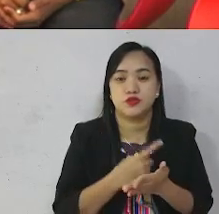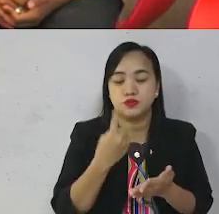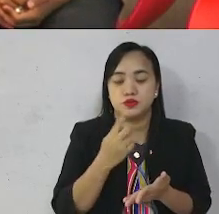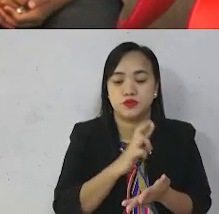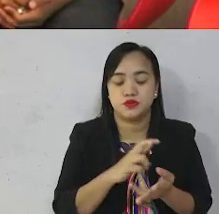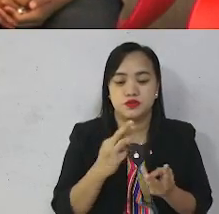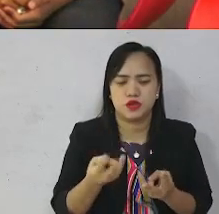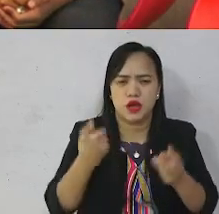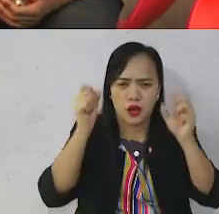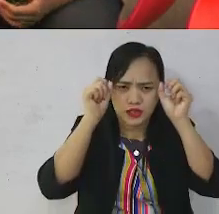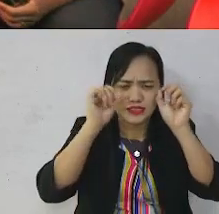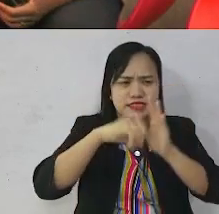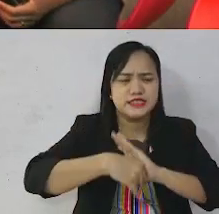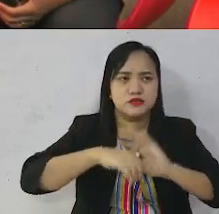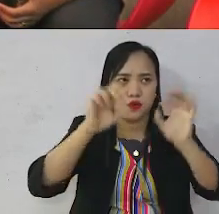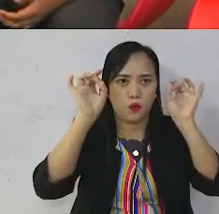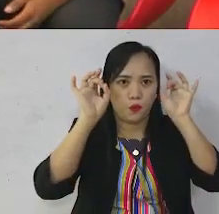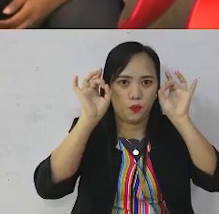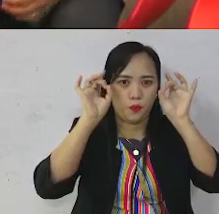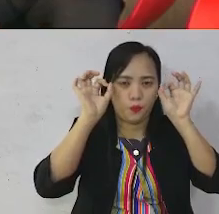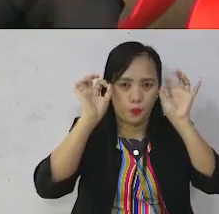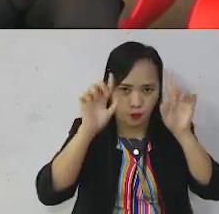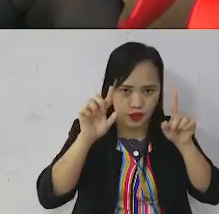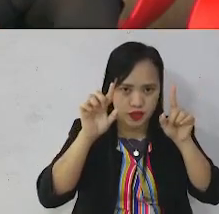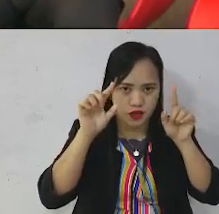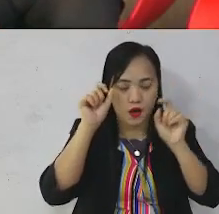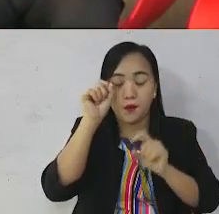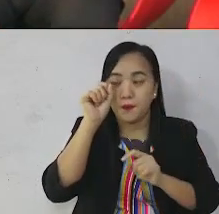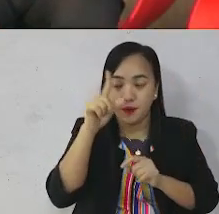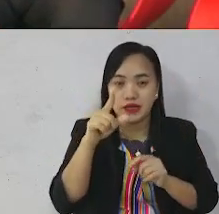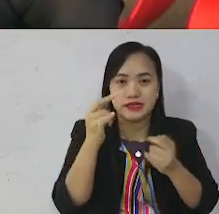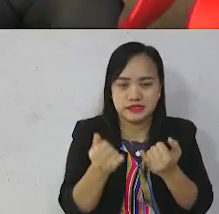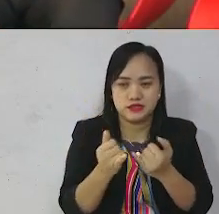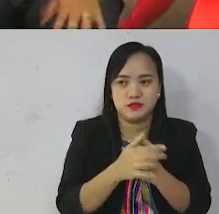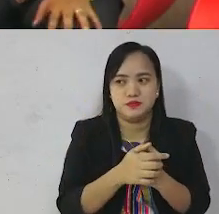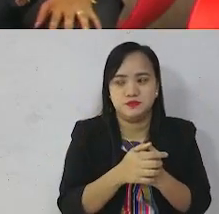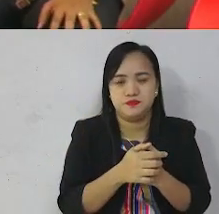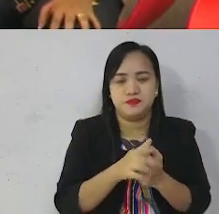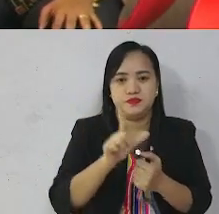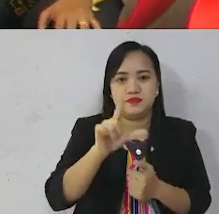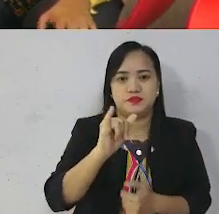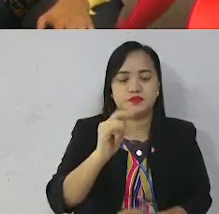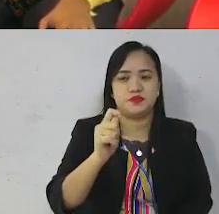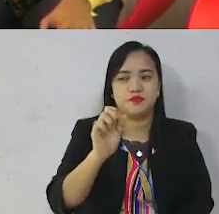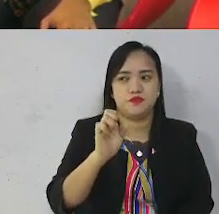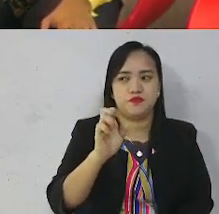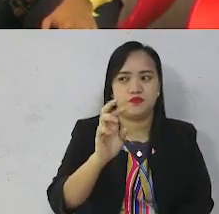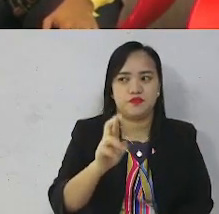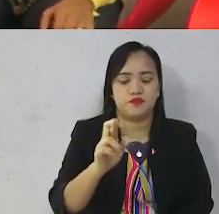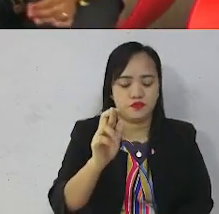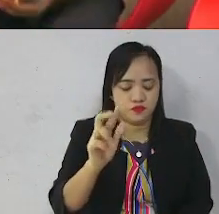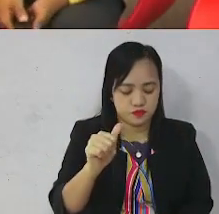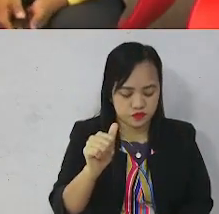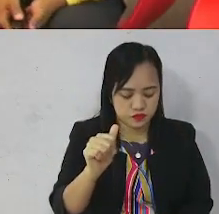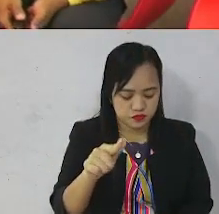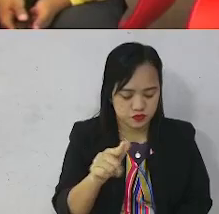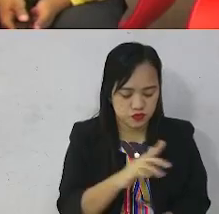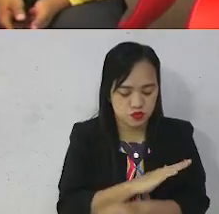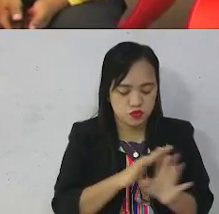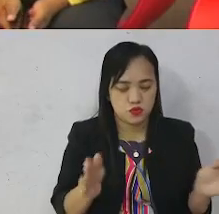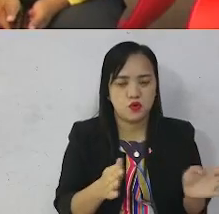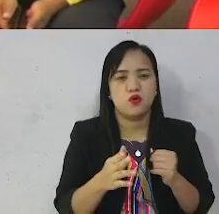magising na tayo yon gising mga gumising kayo talaga literal huwag na tayong ah magpapaniwala